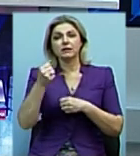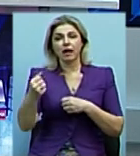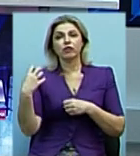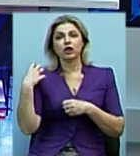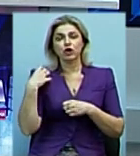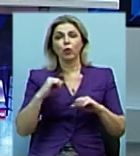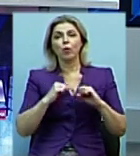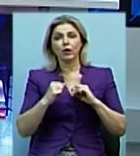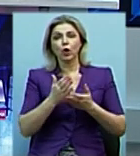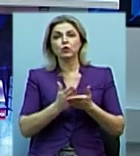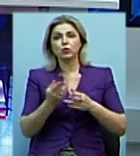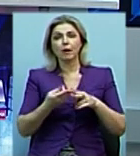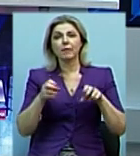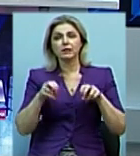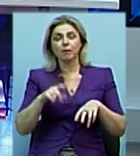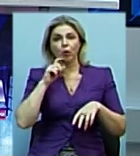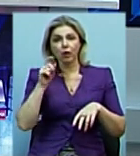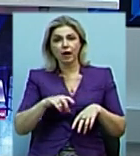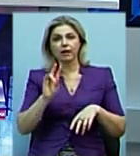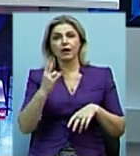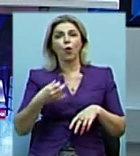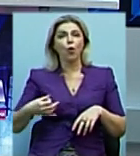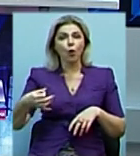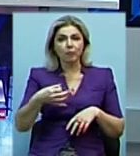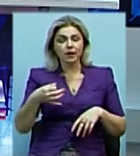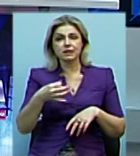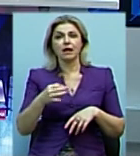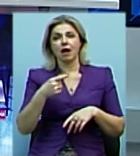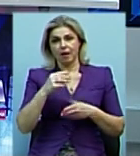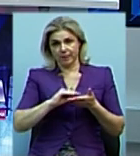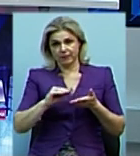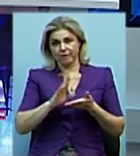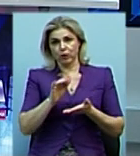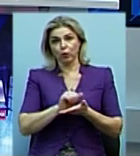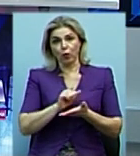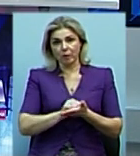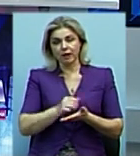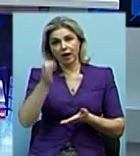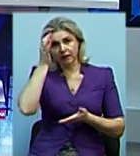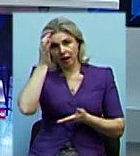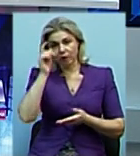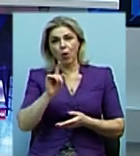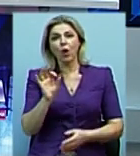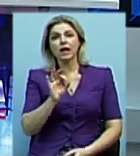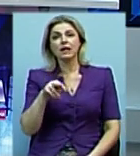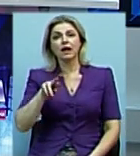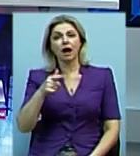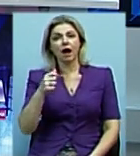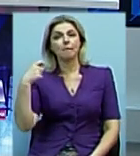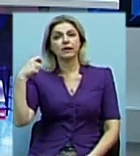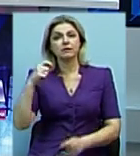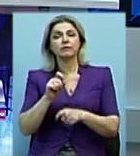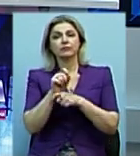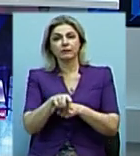начальником управління Служби безпеки України в Миколаївській області, йдеться в документі. Нагадаємо, Олексія Ляха президент призначив